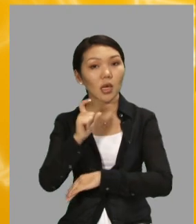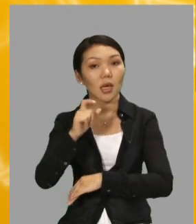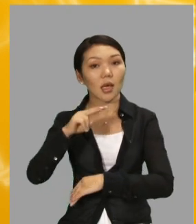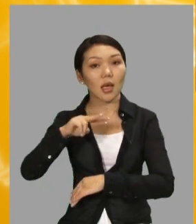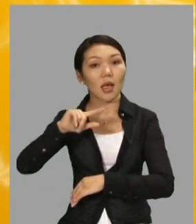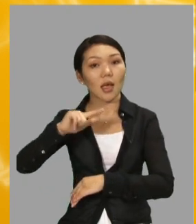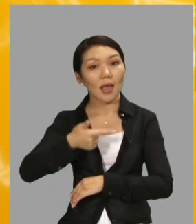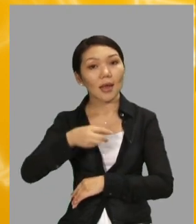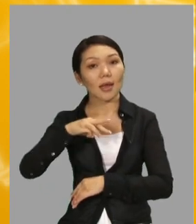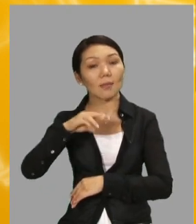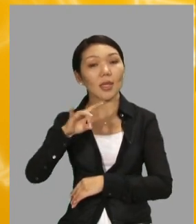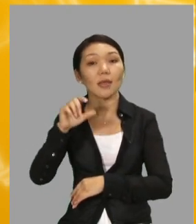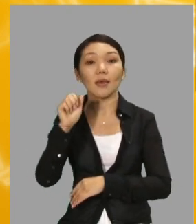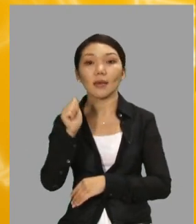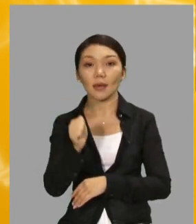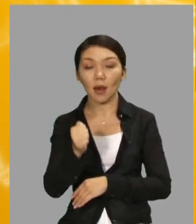Эльмира.